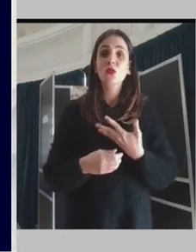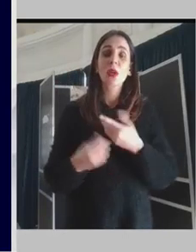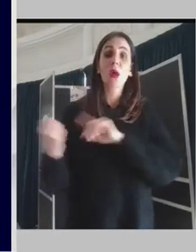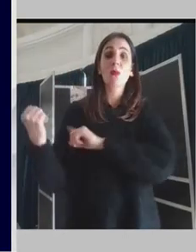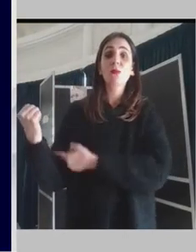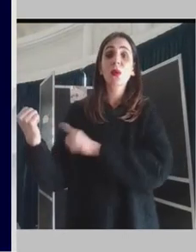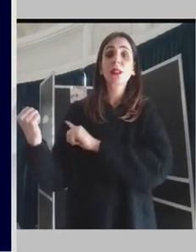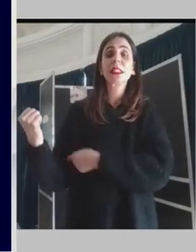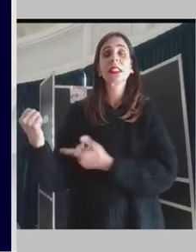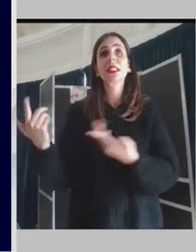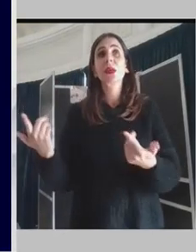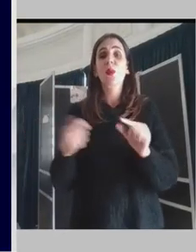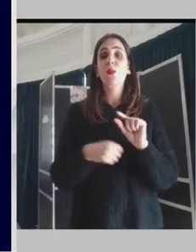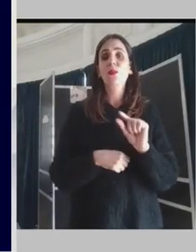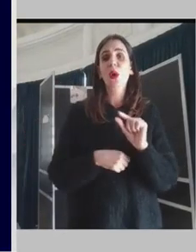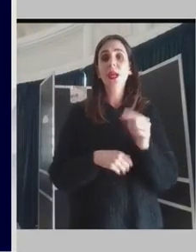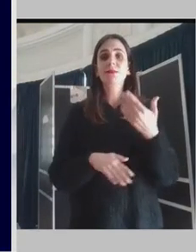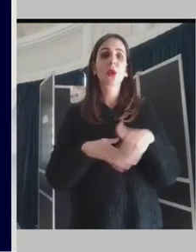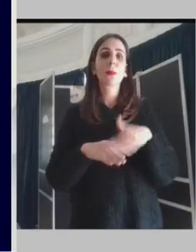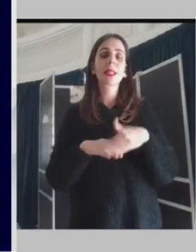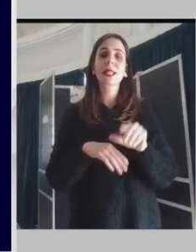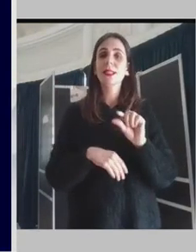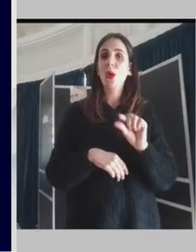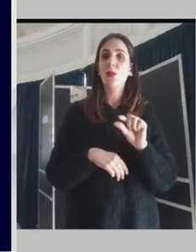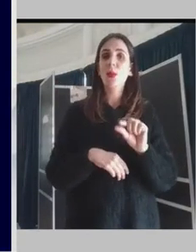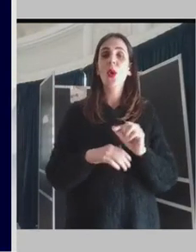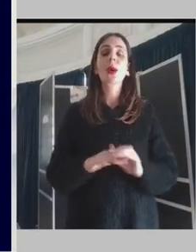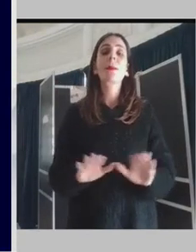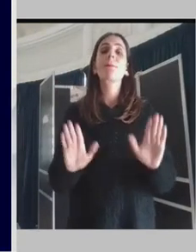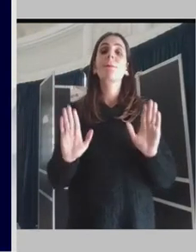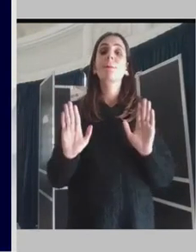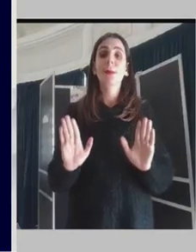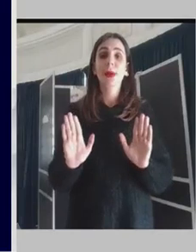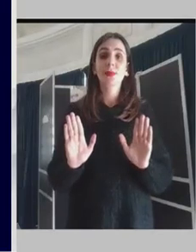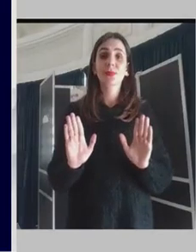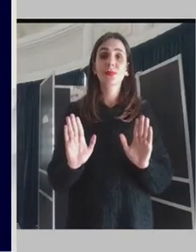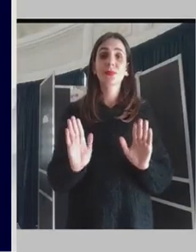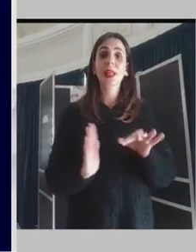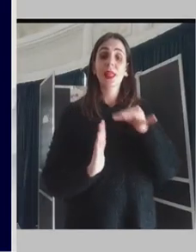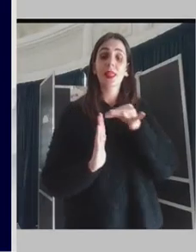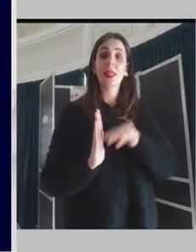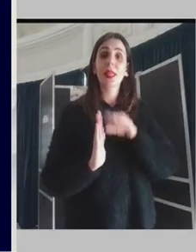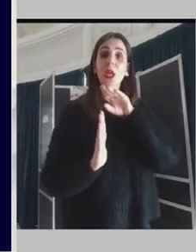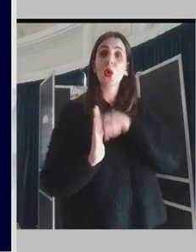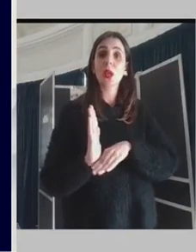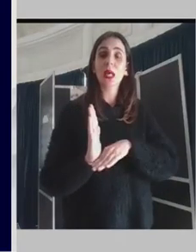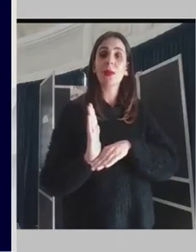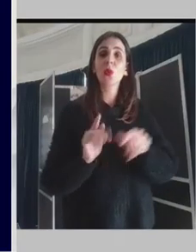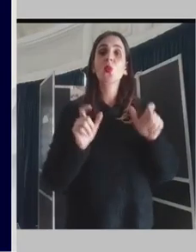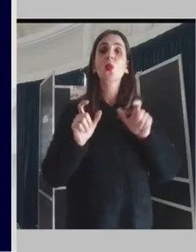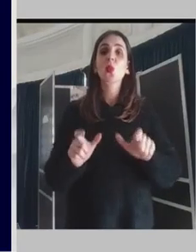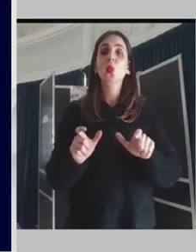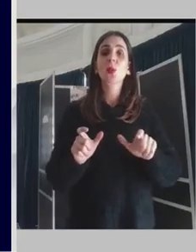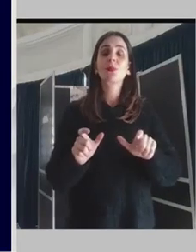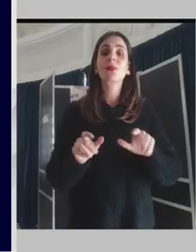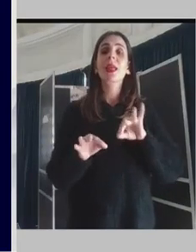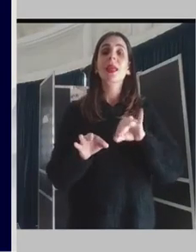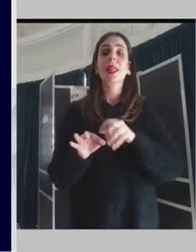ben poche competenze, però il regolamento sul decentramento amministrativo ci